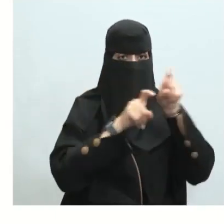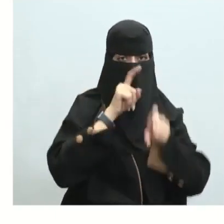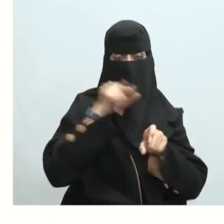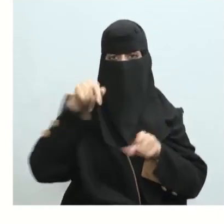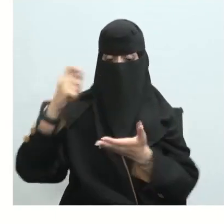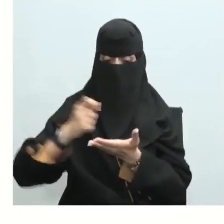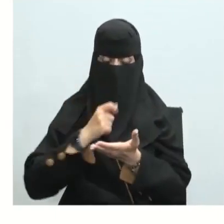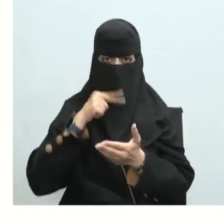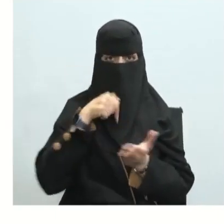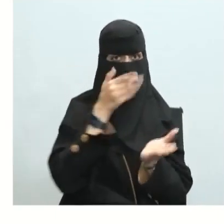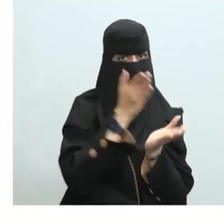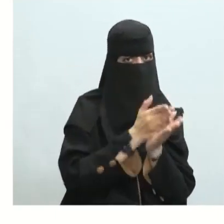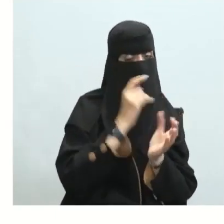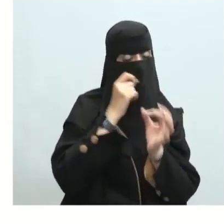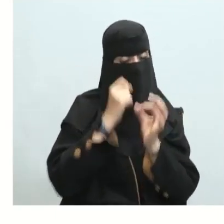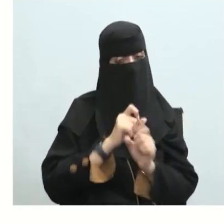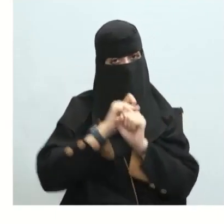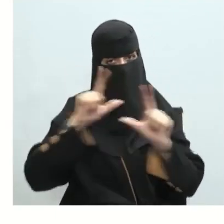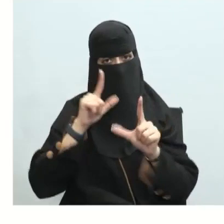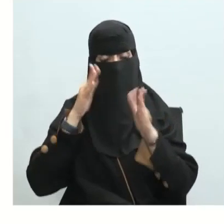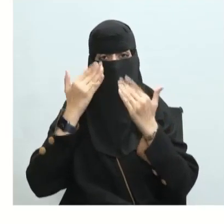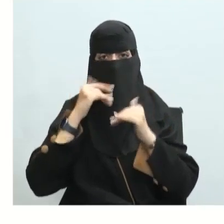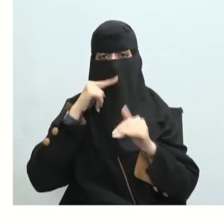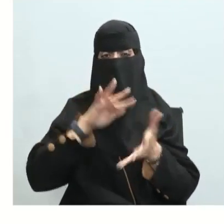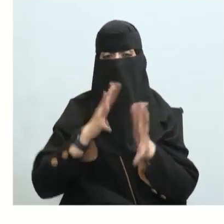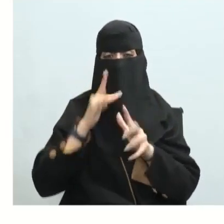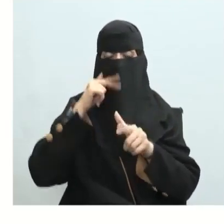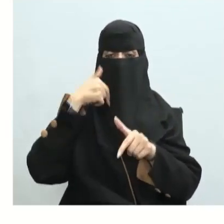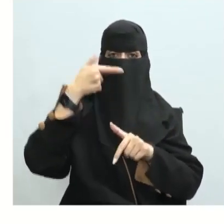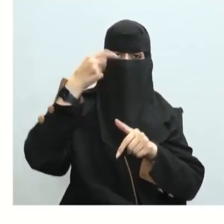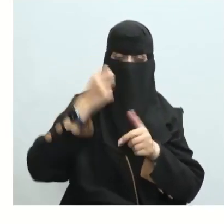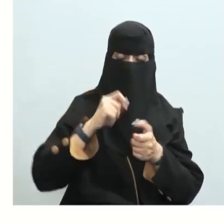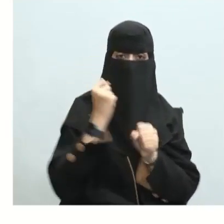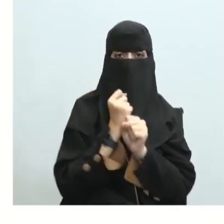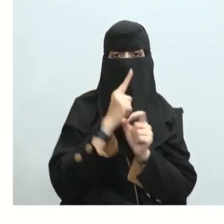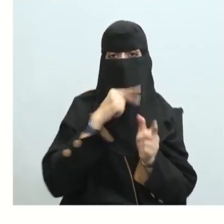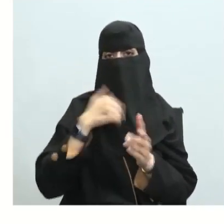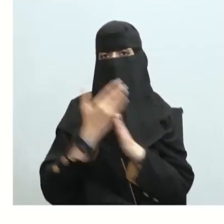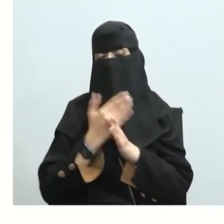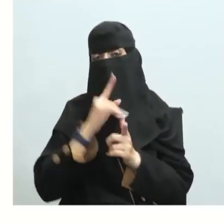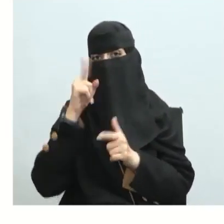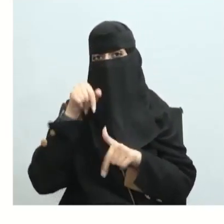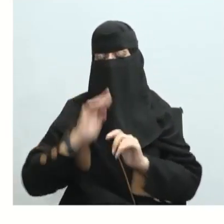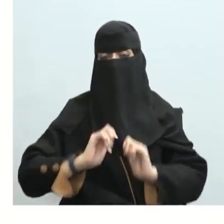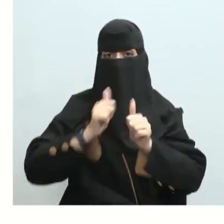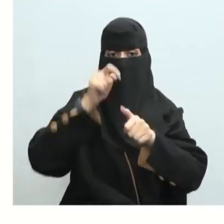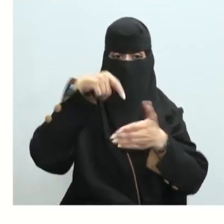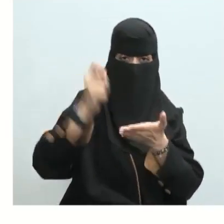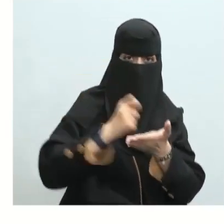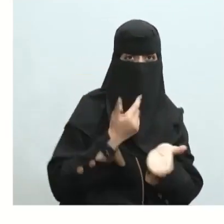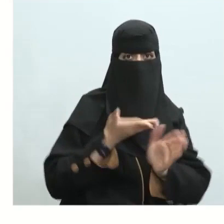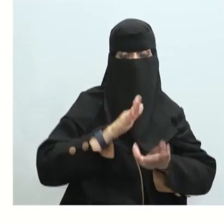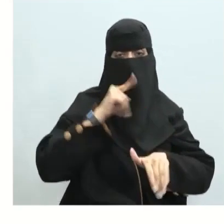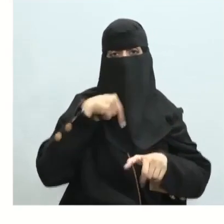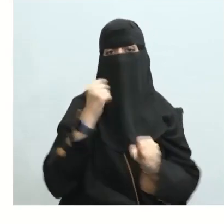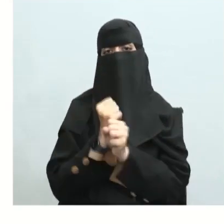الكاتب فيه الصدق والموضوعيه وانما تعد ايضا من الكتابه الوظيفيه لان معديها غالبا